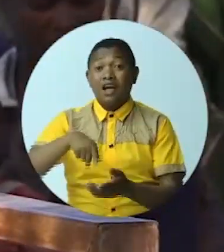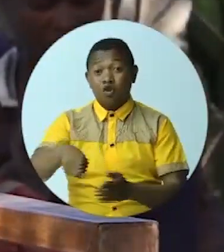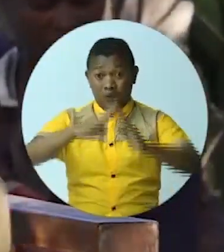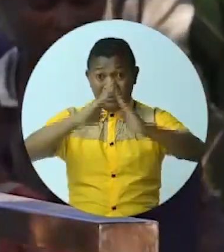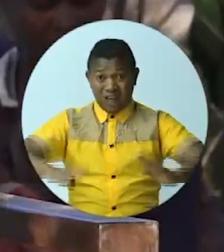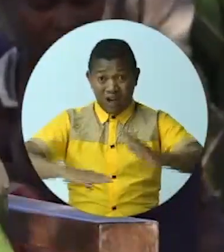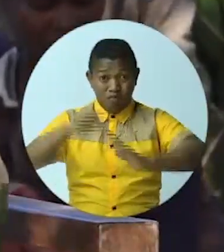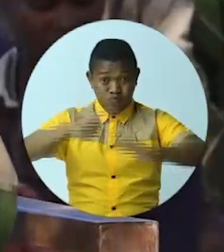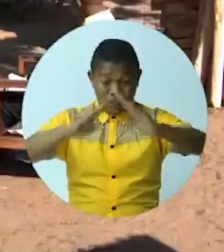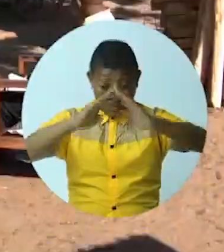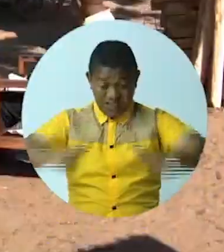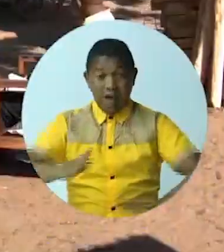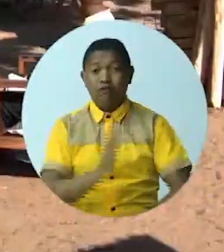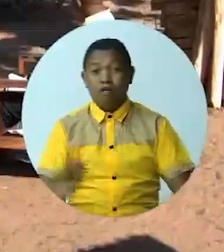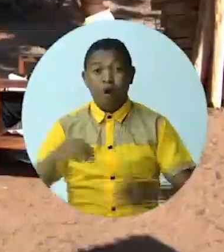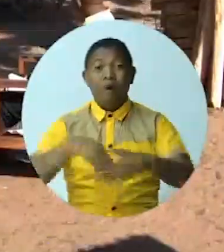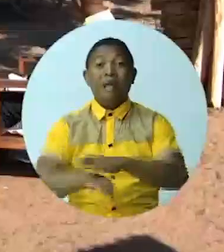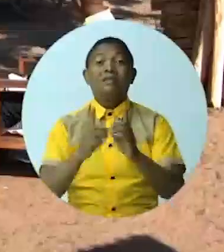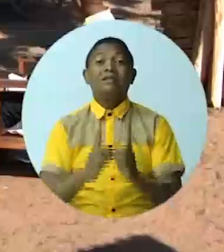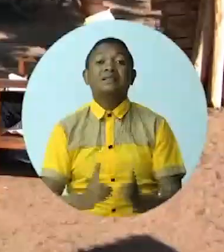fanarenana ara-tsakafo io amin'ny distrikta